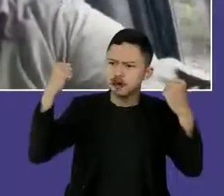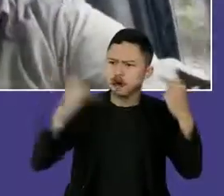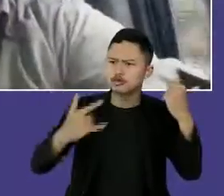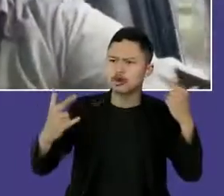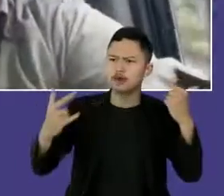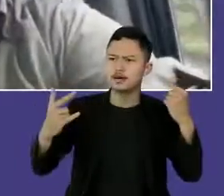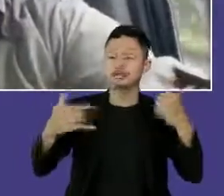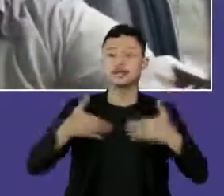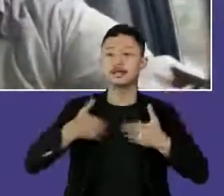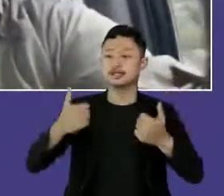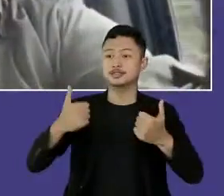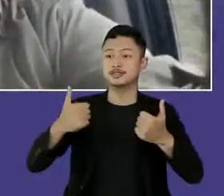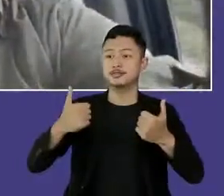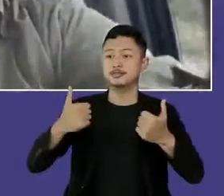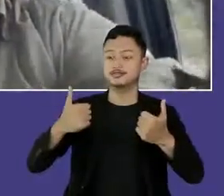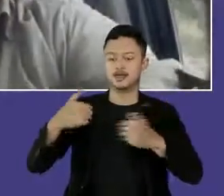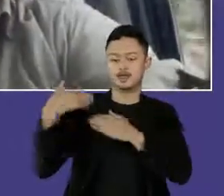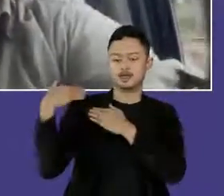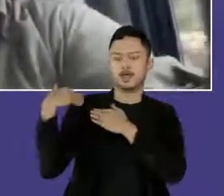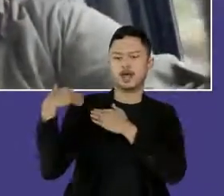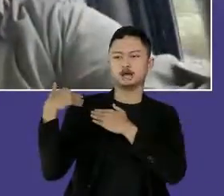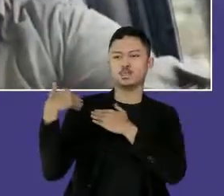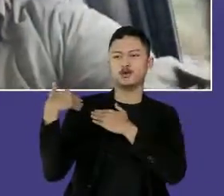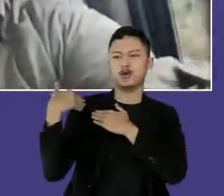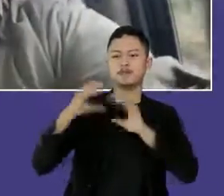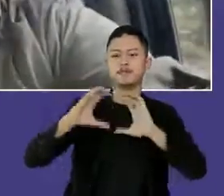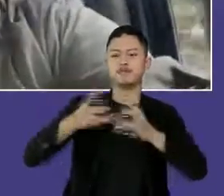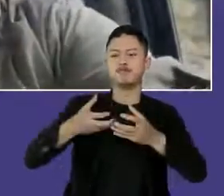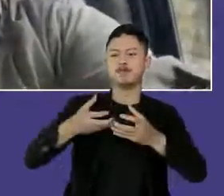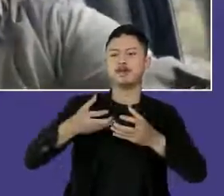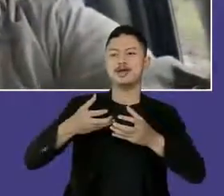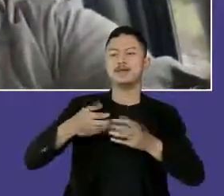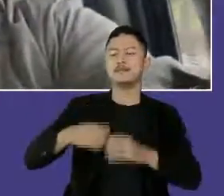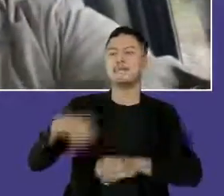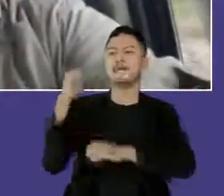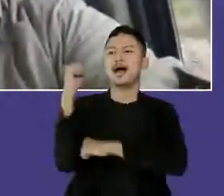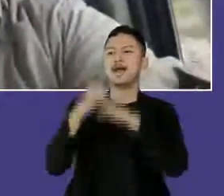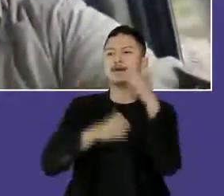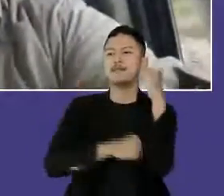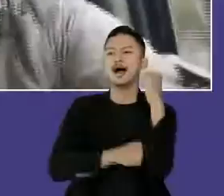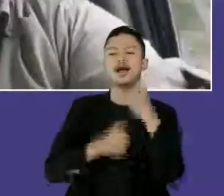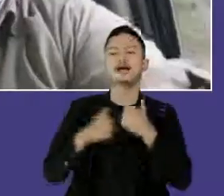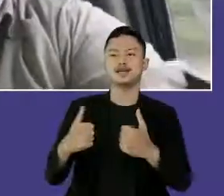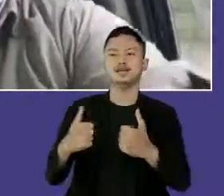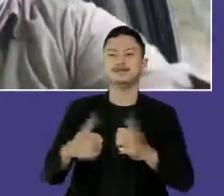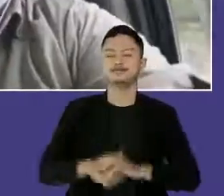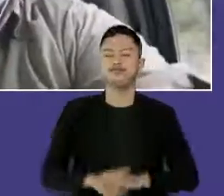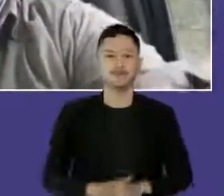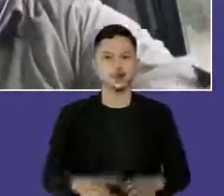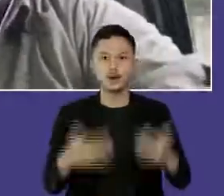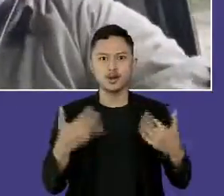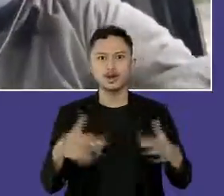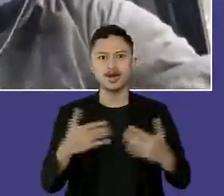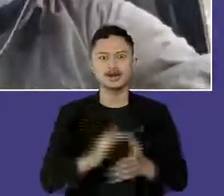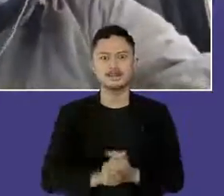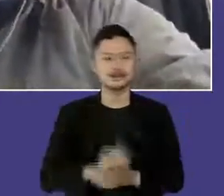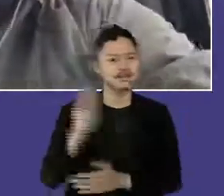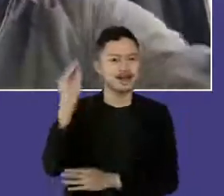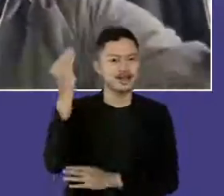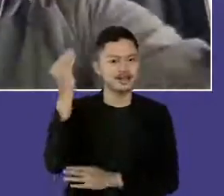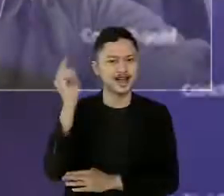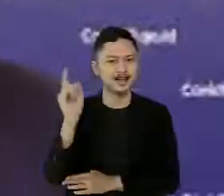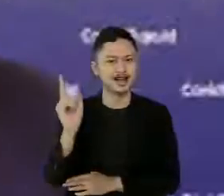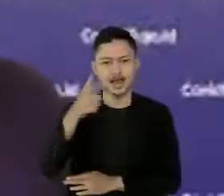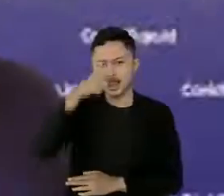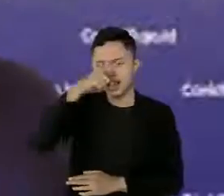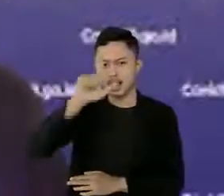semangat. Siap menjalankan tugas dari Bumi Sriwijaya Palembang. Luar biasa. Jadi kita ada yang di Jakarta, ada yang